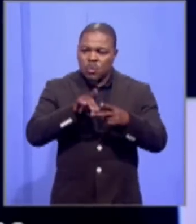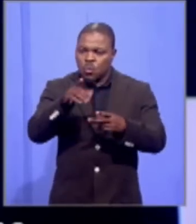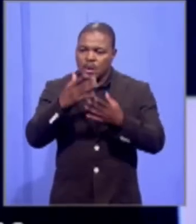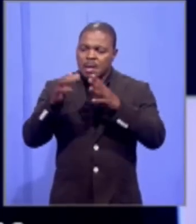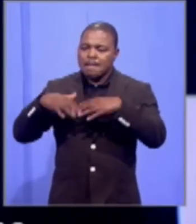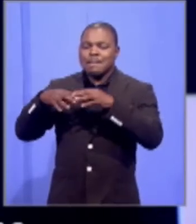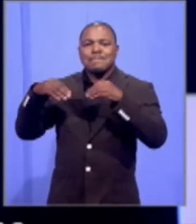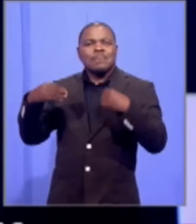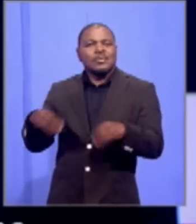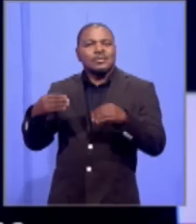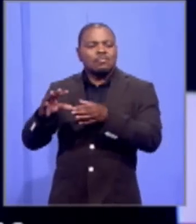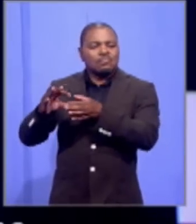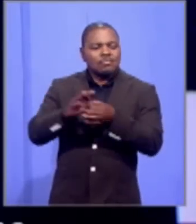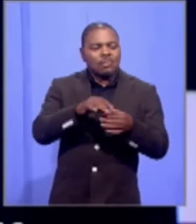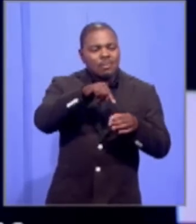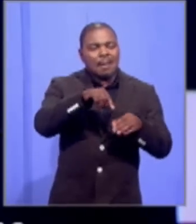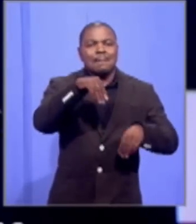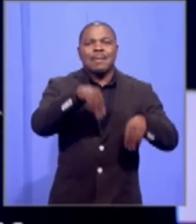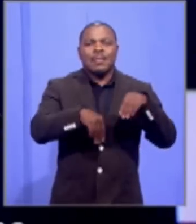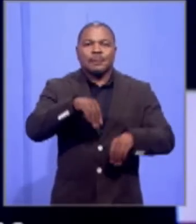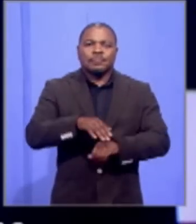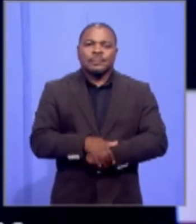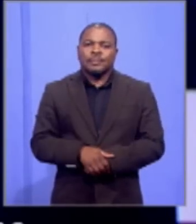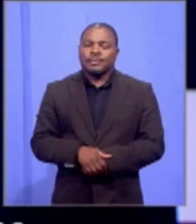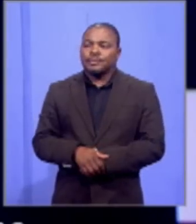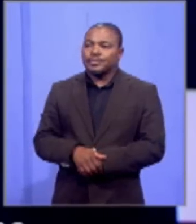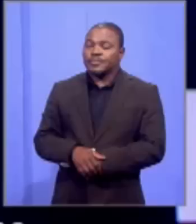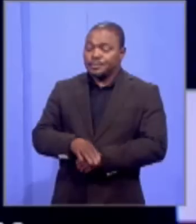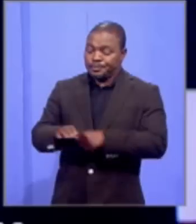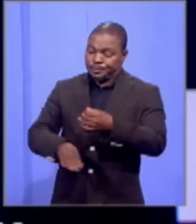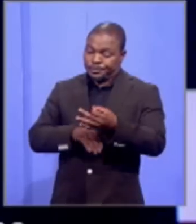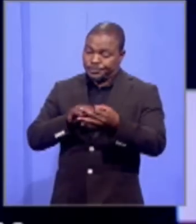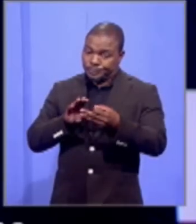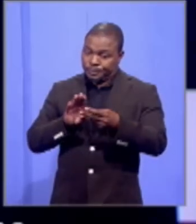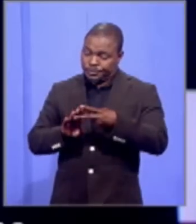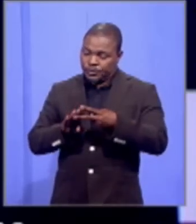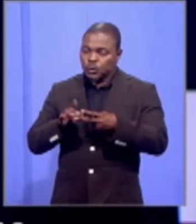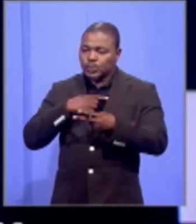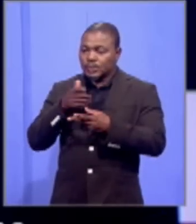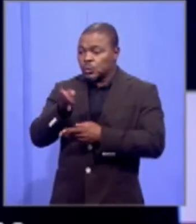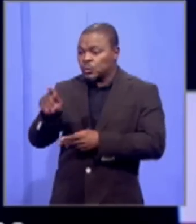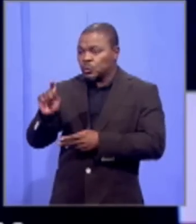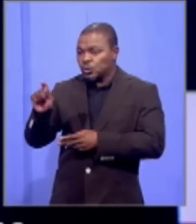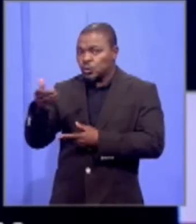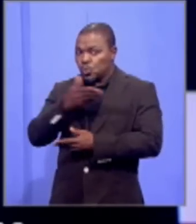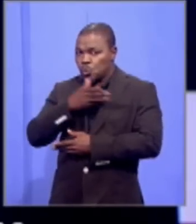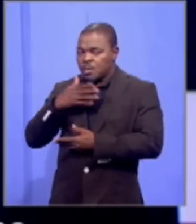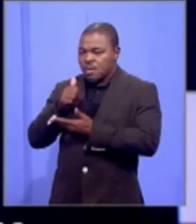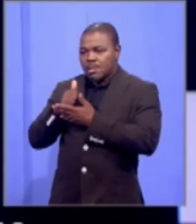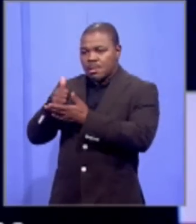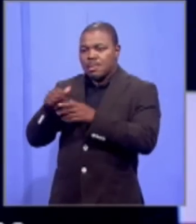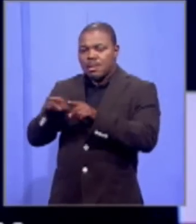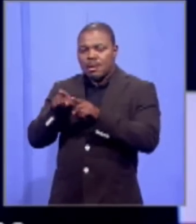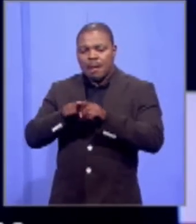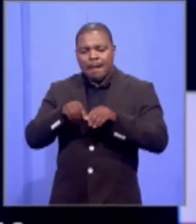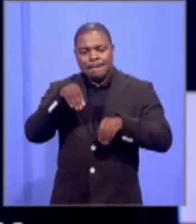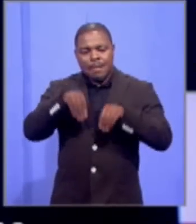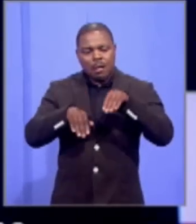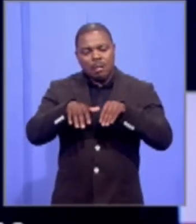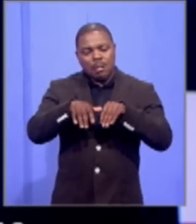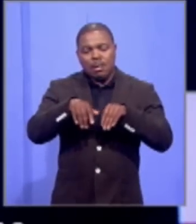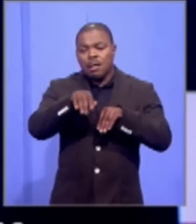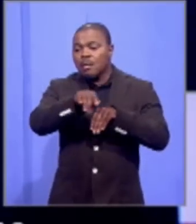di-business tsa bona mo di-mining and hape re kgona go le gore re ba thuse bana ba ga di-community tse pela di-mine ba